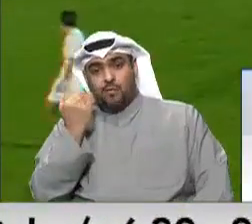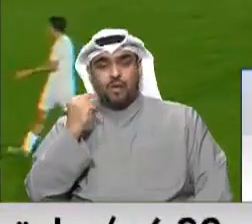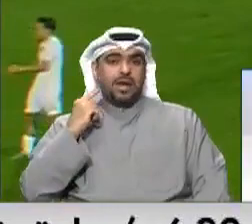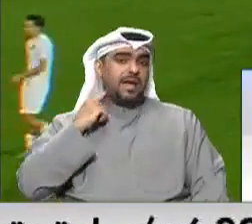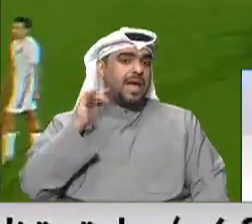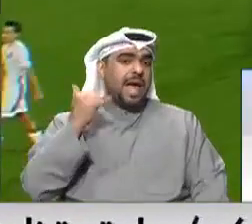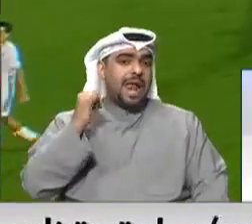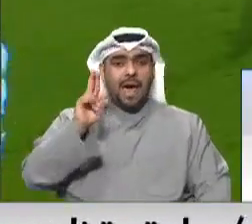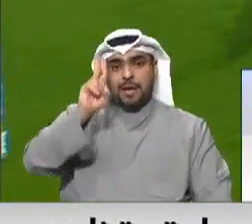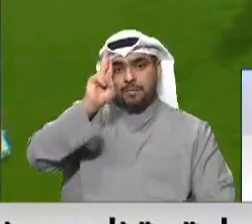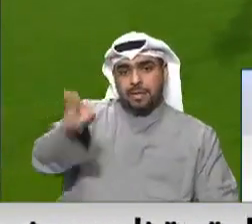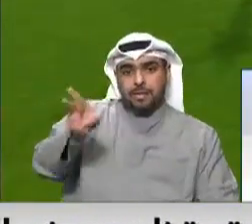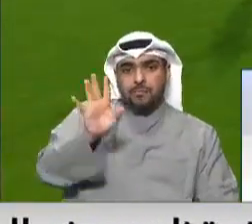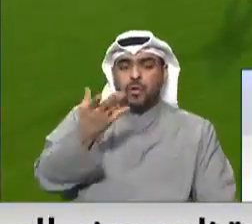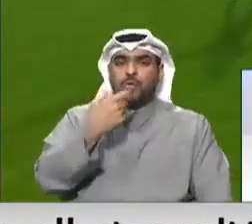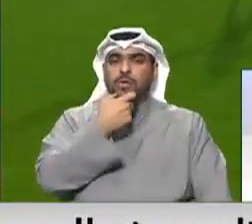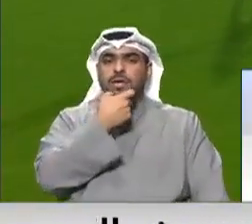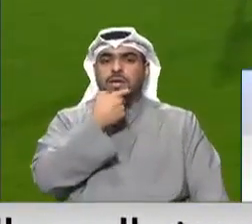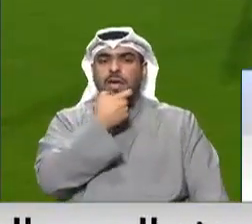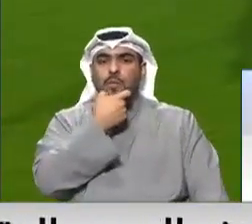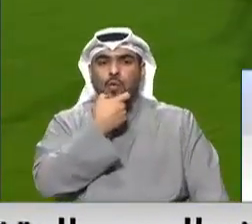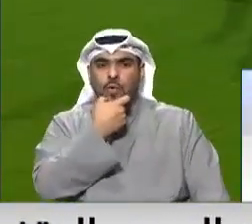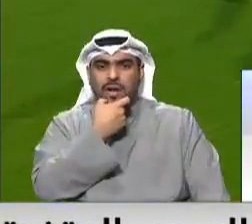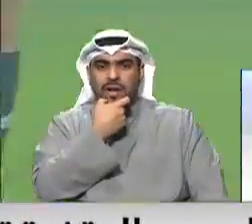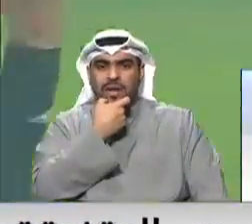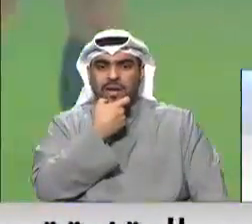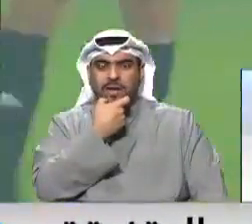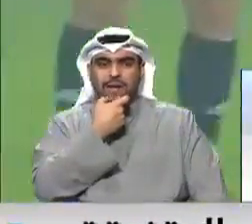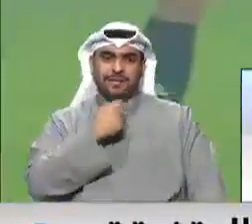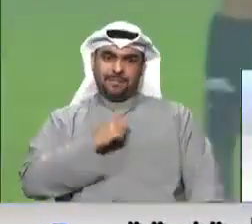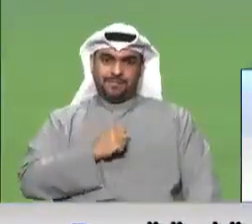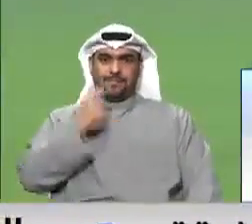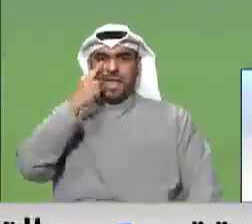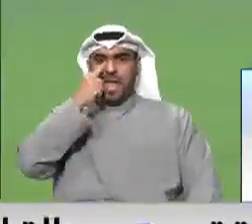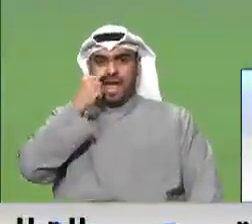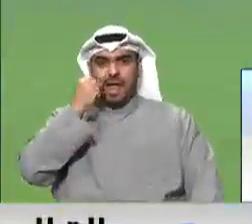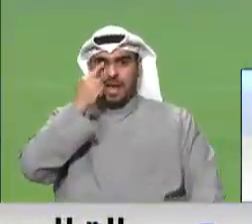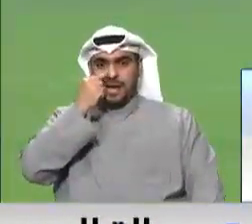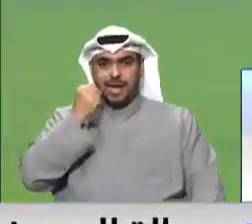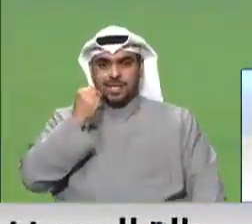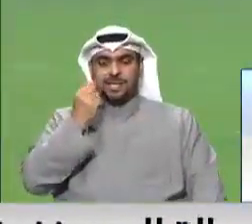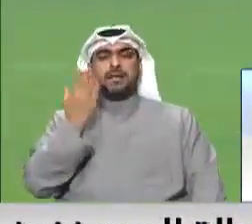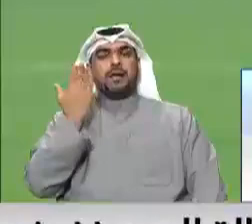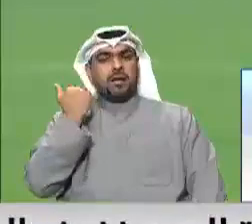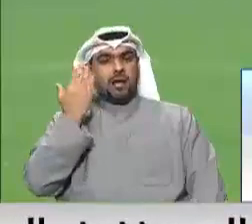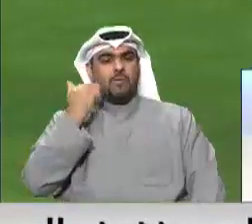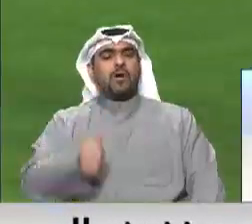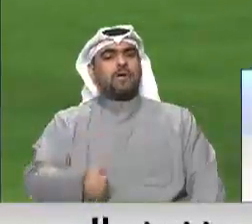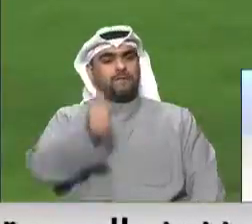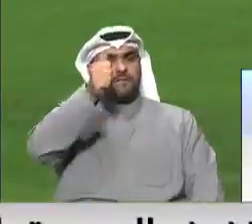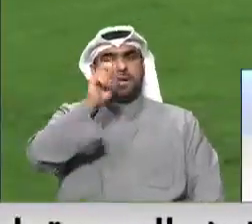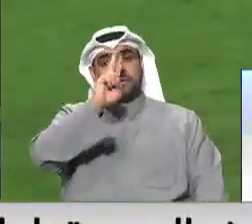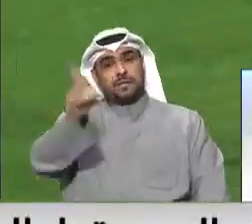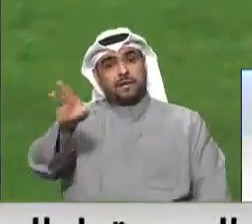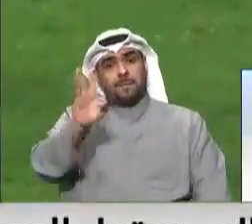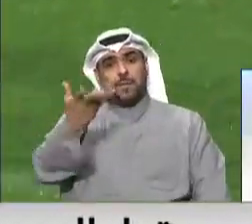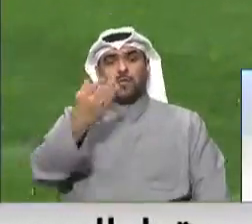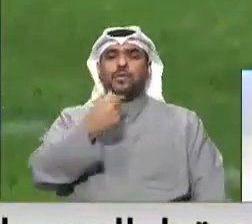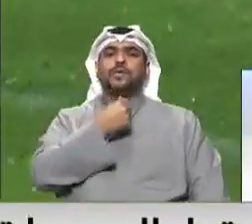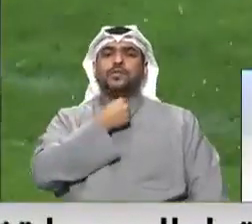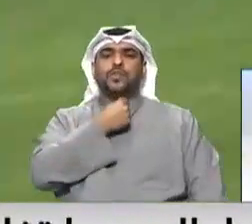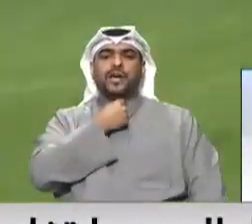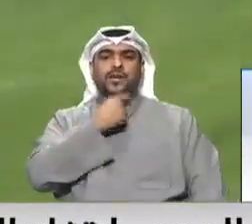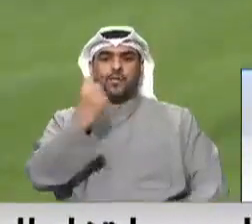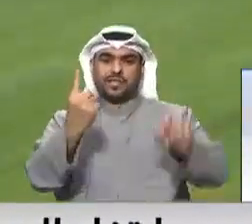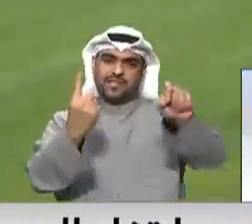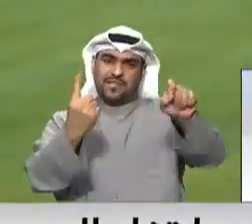بستة أهداف مقابل هدف، فيما يدخل العنابي المواجهة إثر انتصاره بصعوبة على الجهراء بهدف